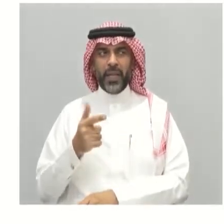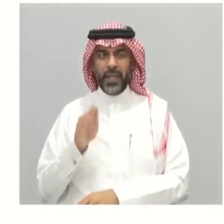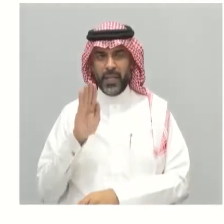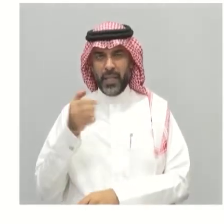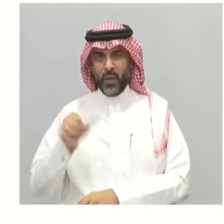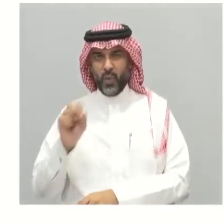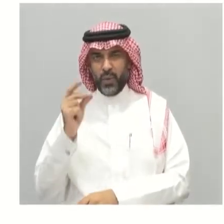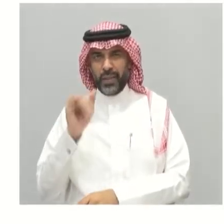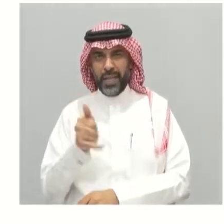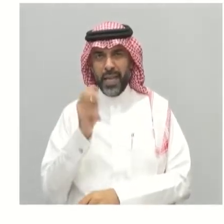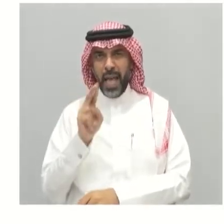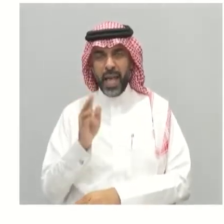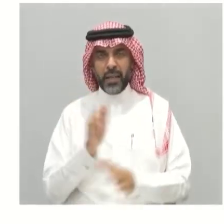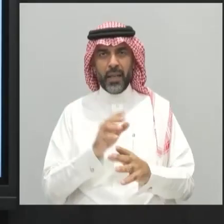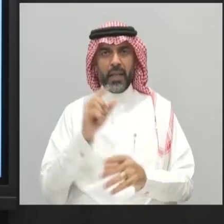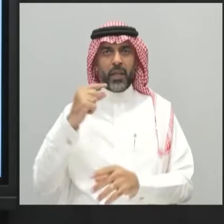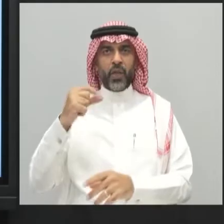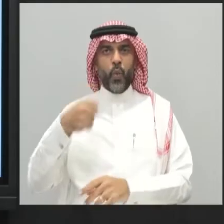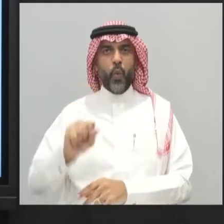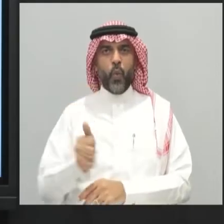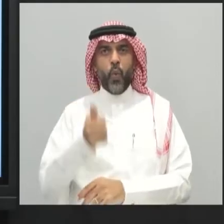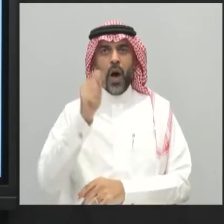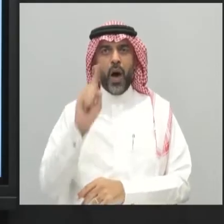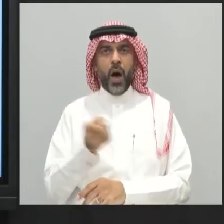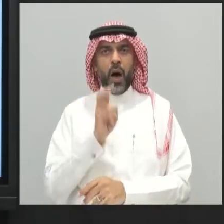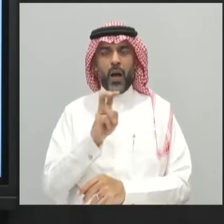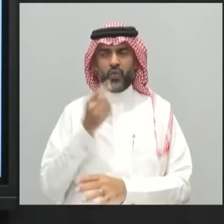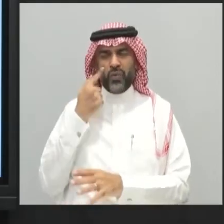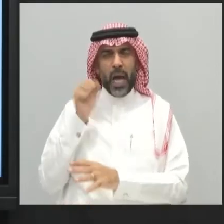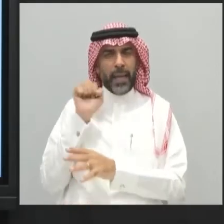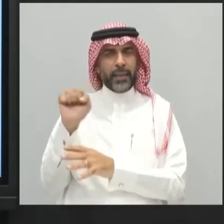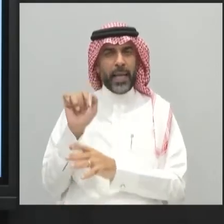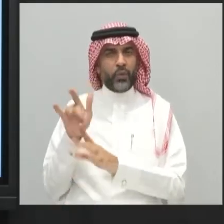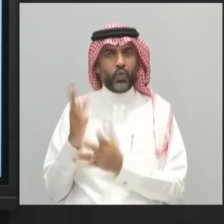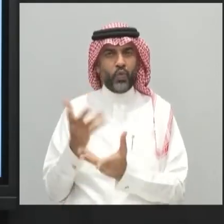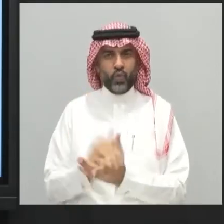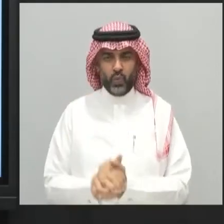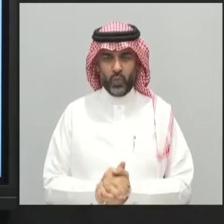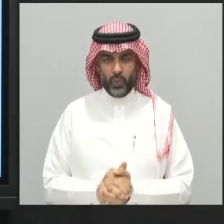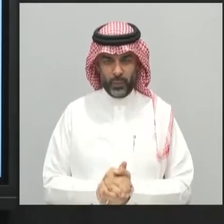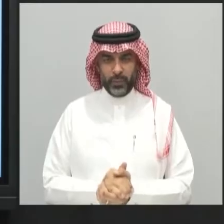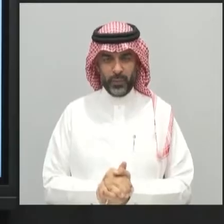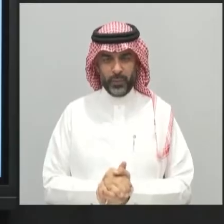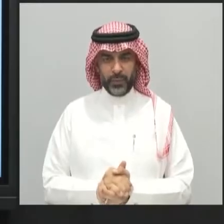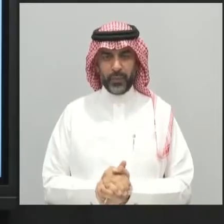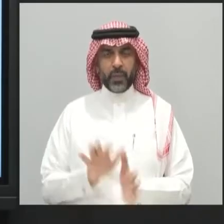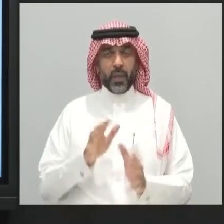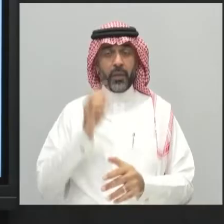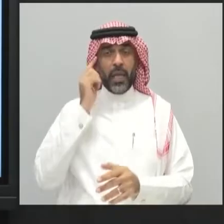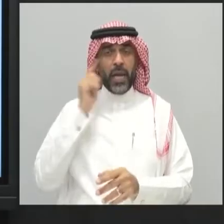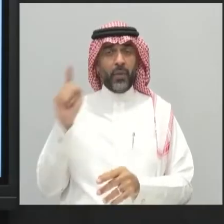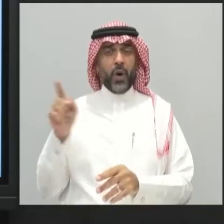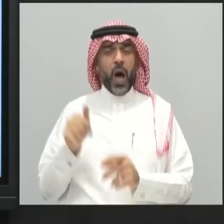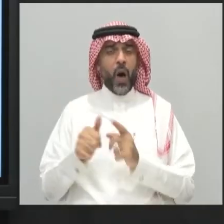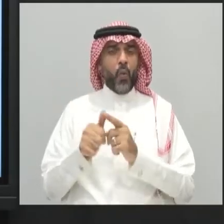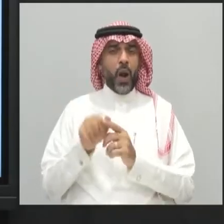الصوتيات ماذا الدواره ما هي خصائص الصوتيات الدواره نجد ان